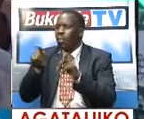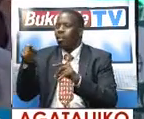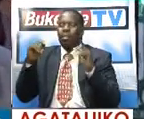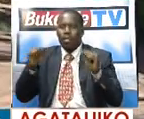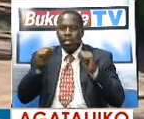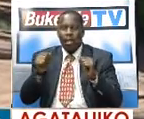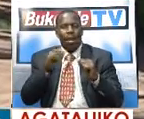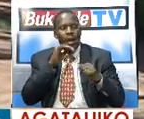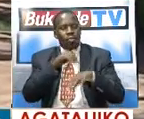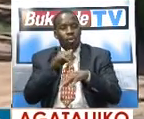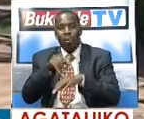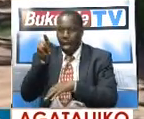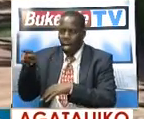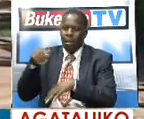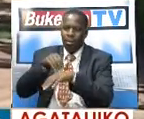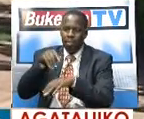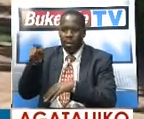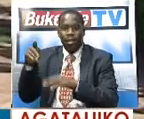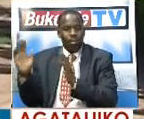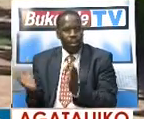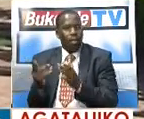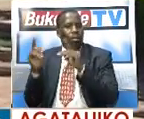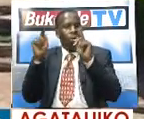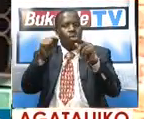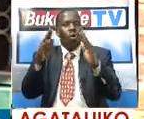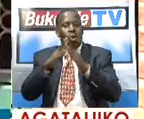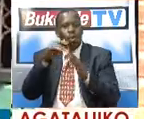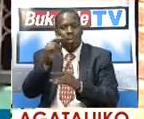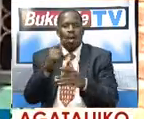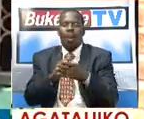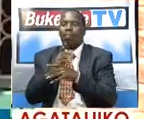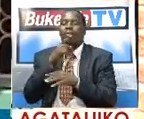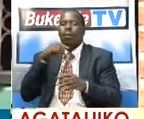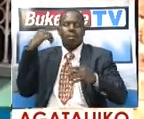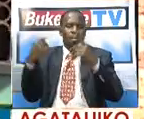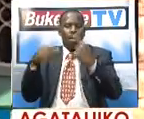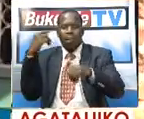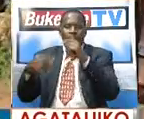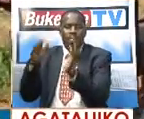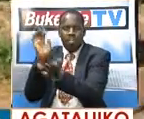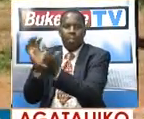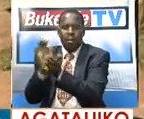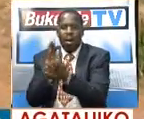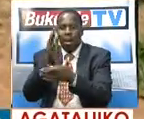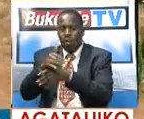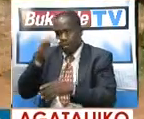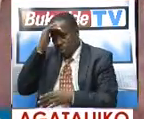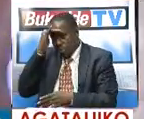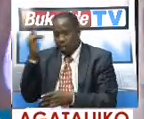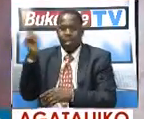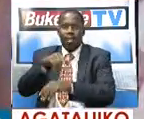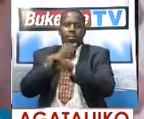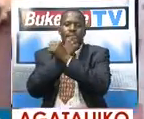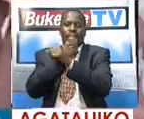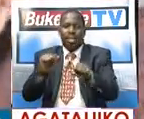mpalana. Abatuuze basusu kutabuka ne baluma amaka g'omusajja mukulu ne bamukuba nga baagala okumuttira poliisi yamutazizza bwe yamugyewo akatemu 10 ne mutwala ku poliisi